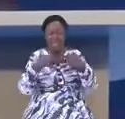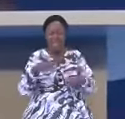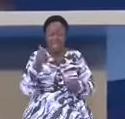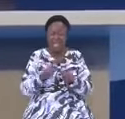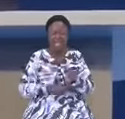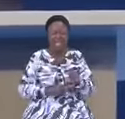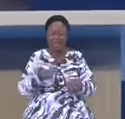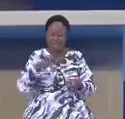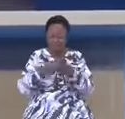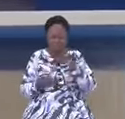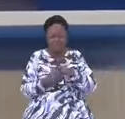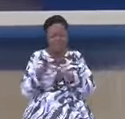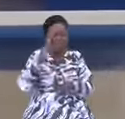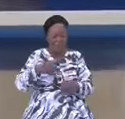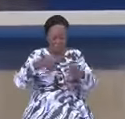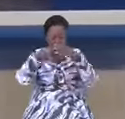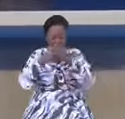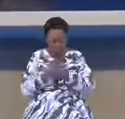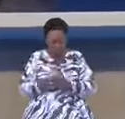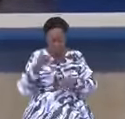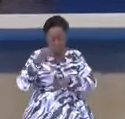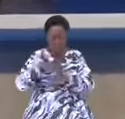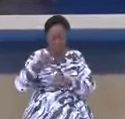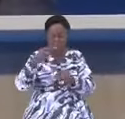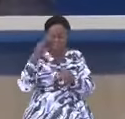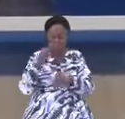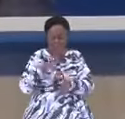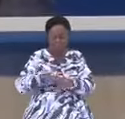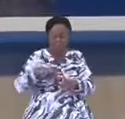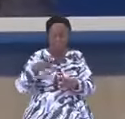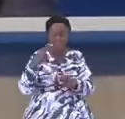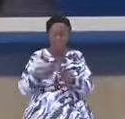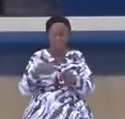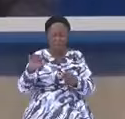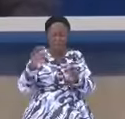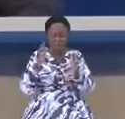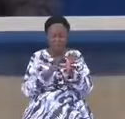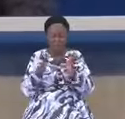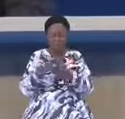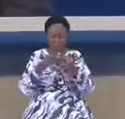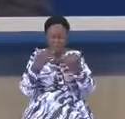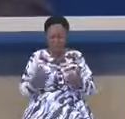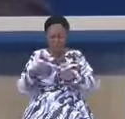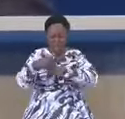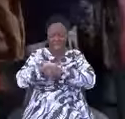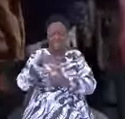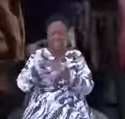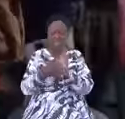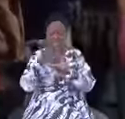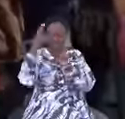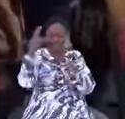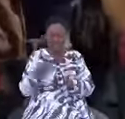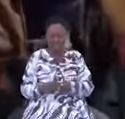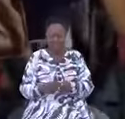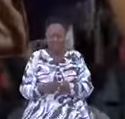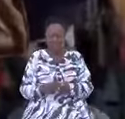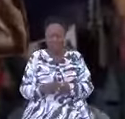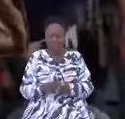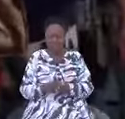mention du nom de jésus ce soir au nom de jésus d'ailleurs